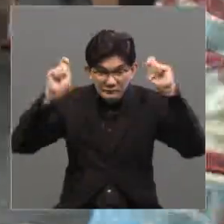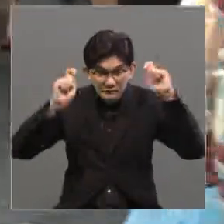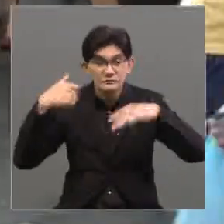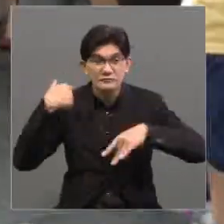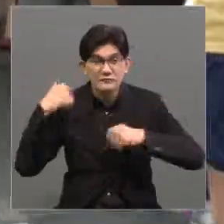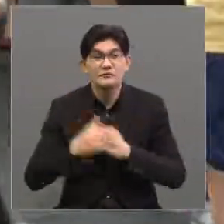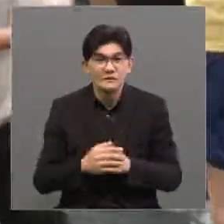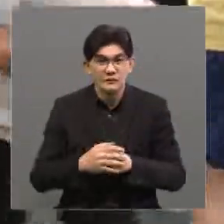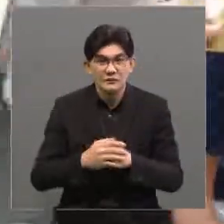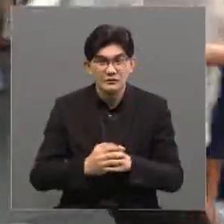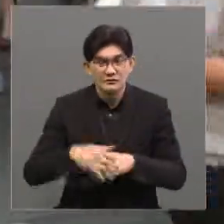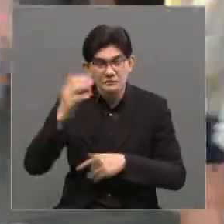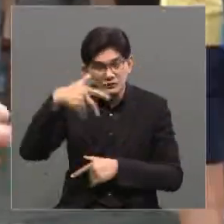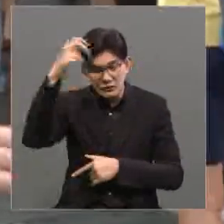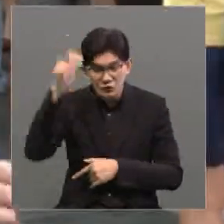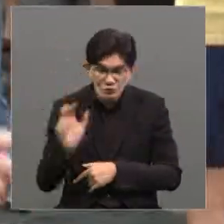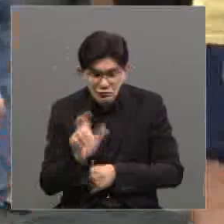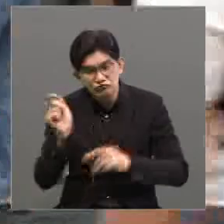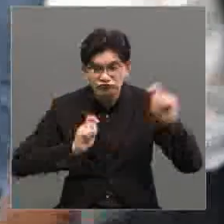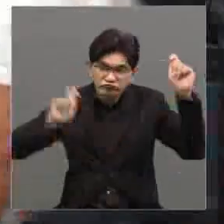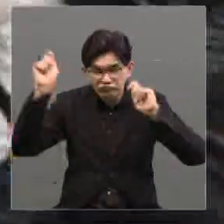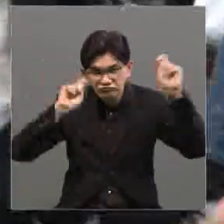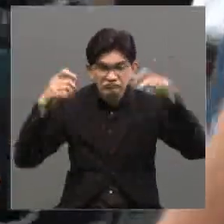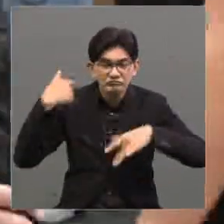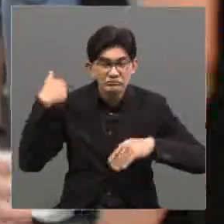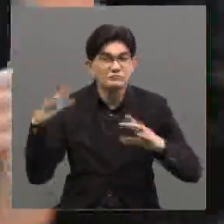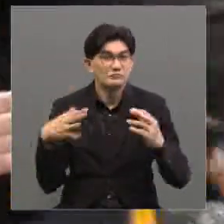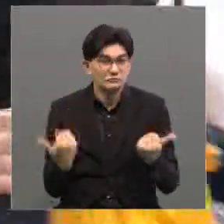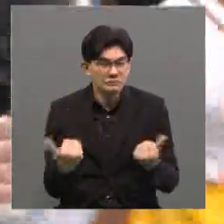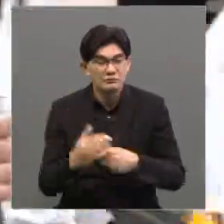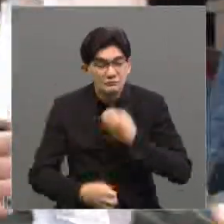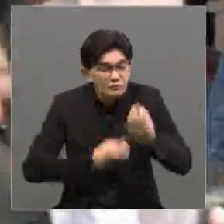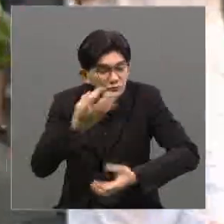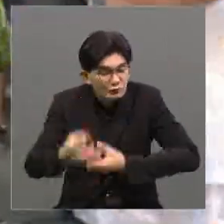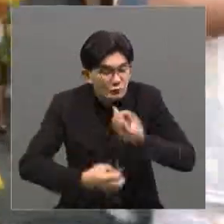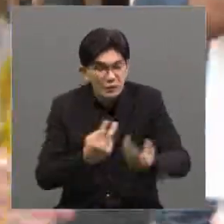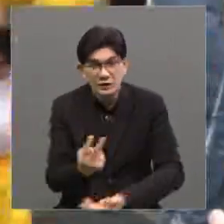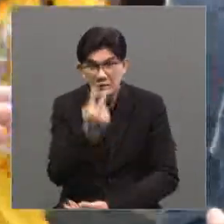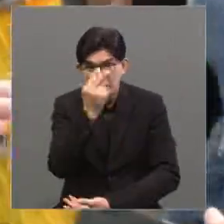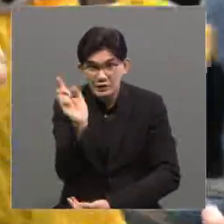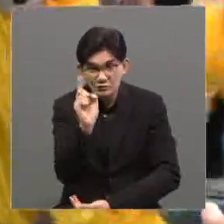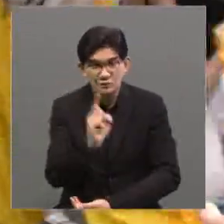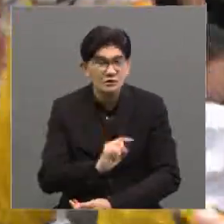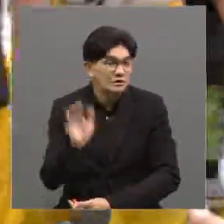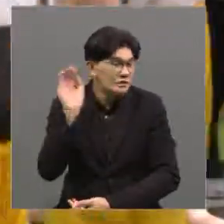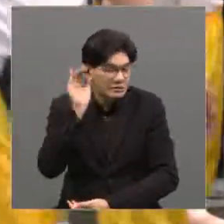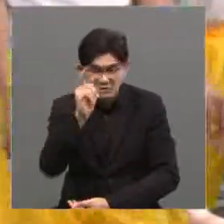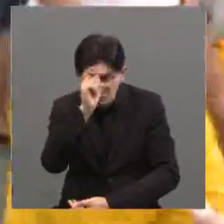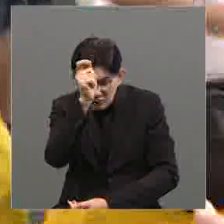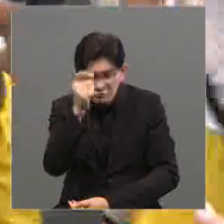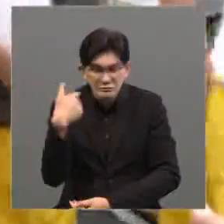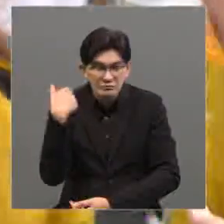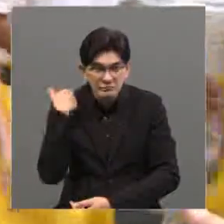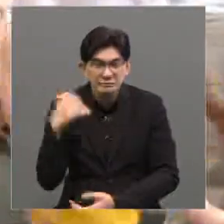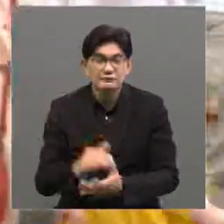การเชิดสิงโตด้วยนะครับงานนี้คุณผู้ชมครับนอกจากสิ่งที่สะท้อนได้จากแรงศรัทธาจากรุ่นสู่รุ่นแล้วนะ